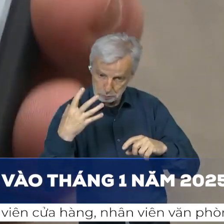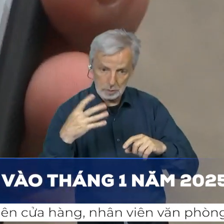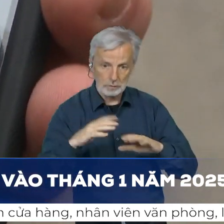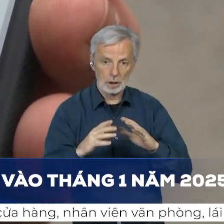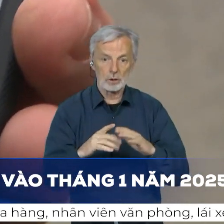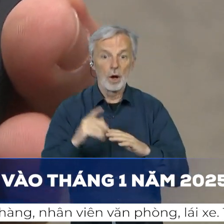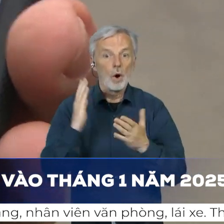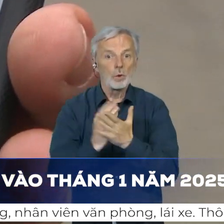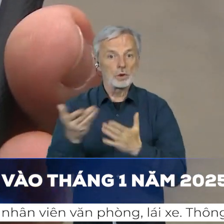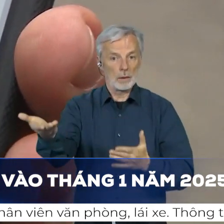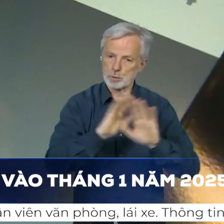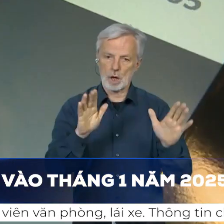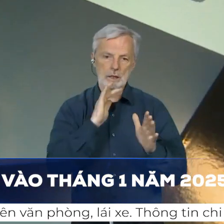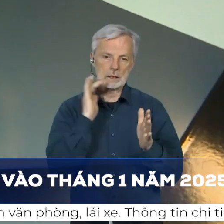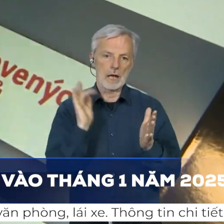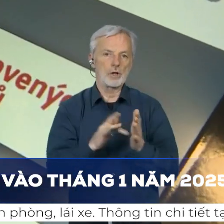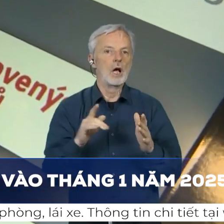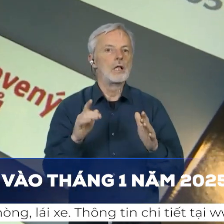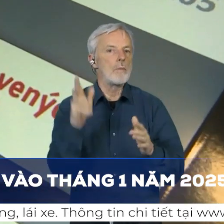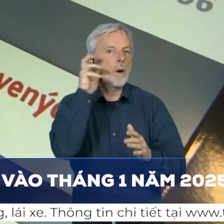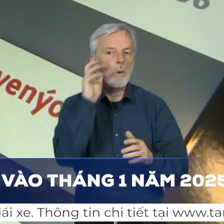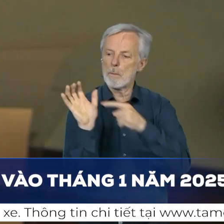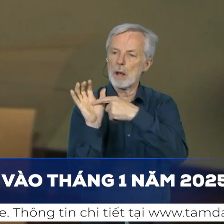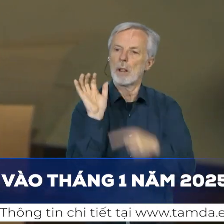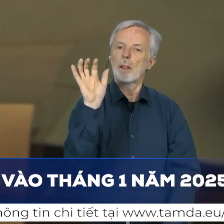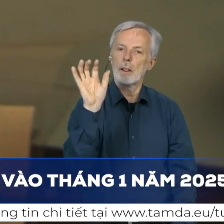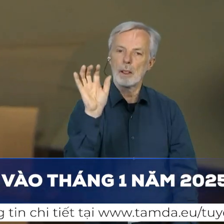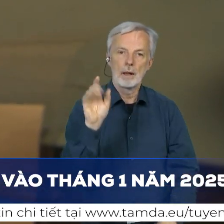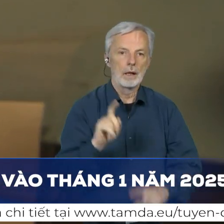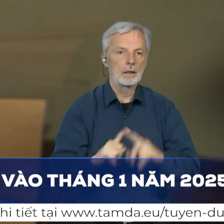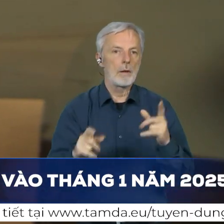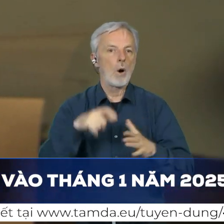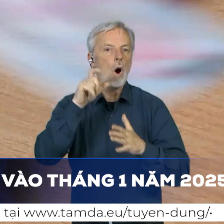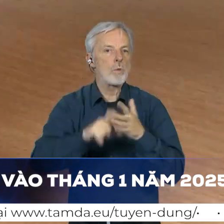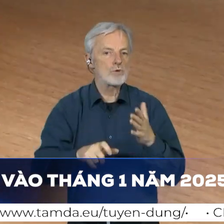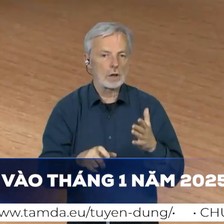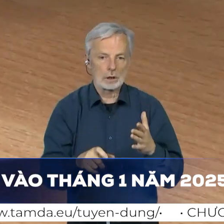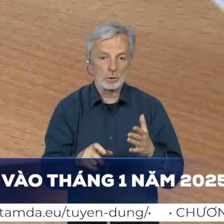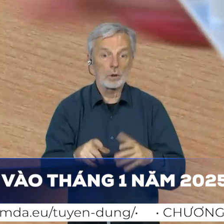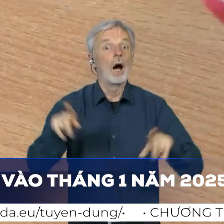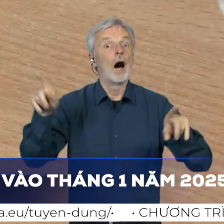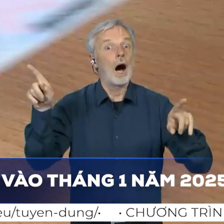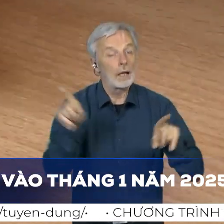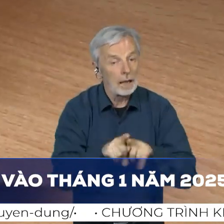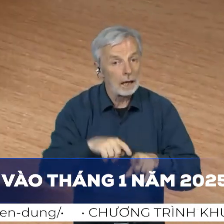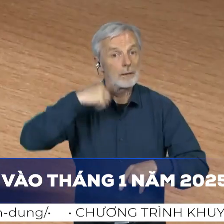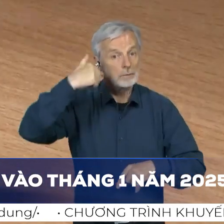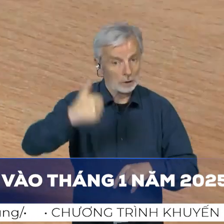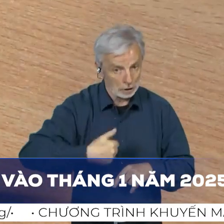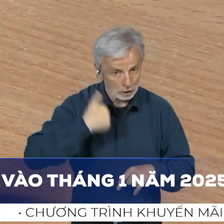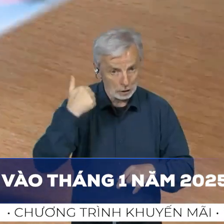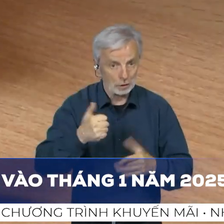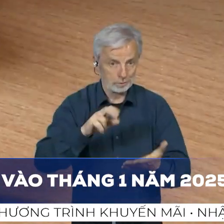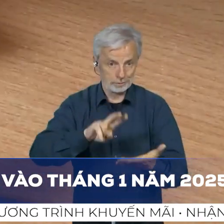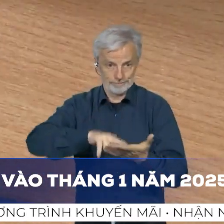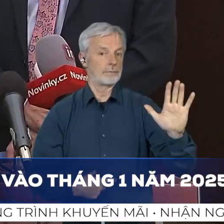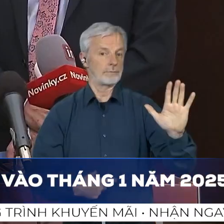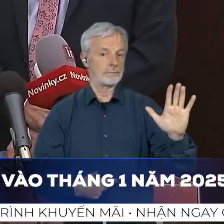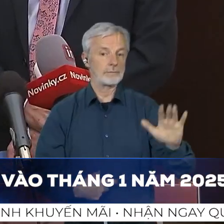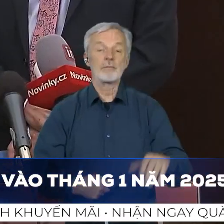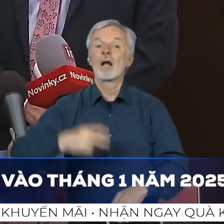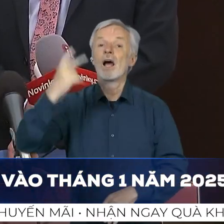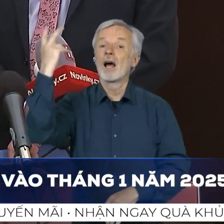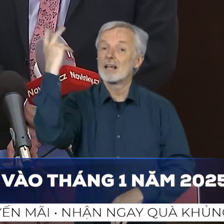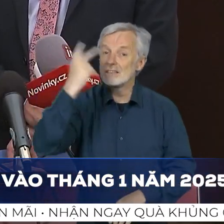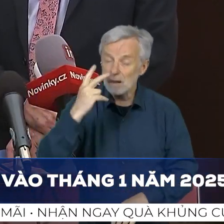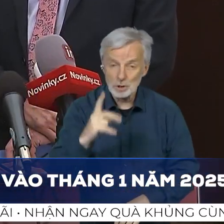tư nhân dự kiến sẽ tham gia ứng dụng sau một năm, kể từ ngày 1 tháng 1 2025. Dự án được cho là đã tiêu tốn 22 triệu đô la Mỹ. Theo Phó Thủ